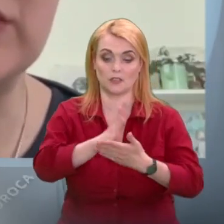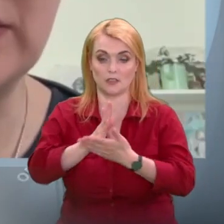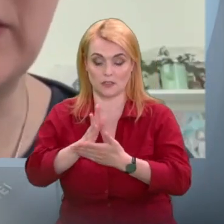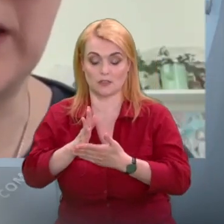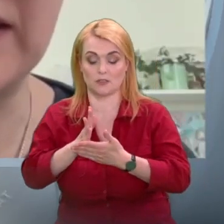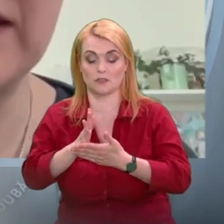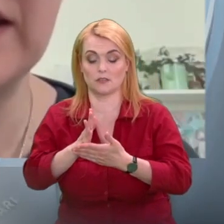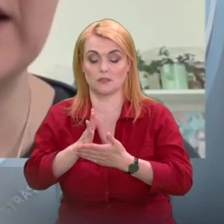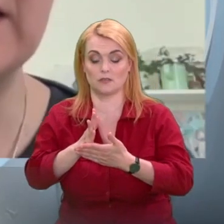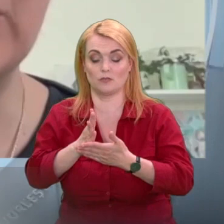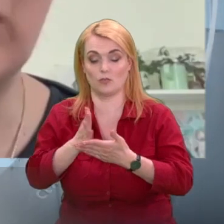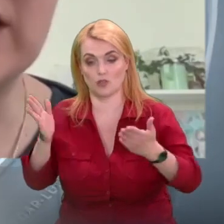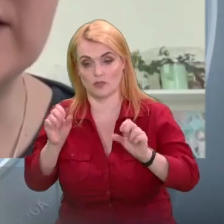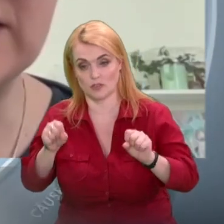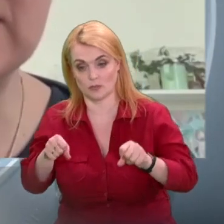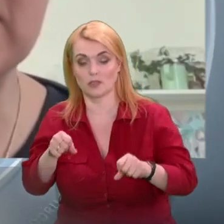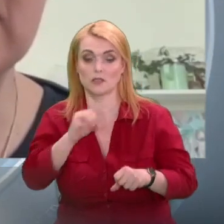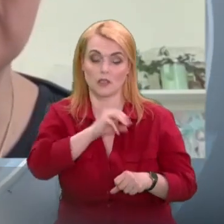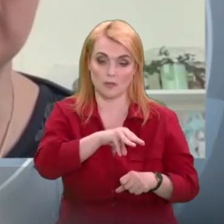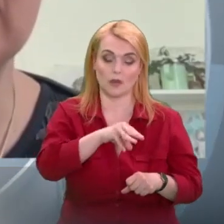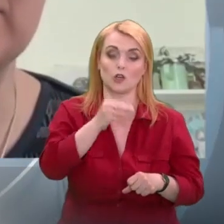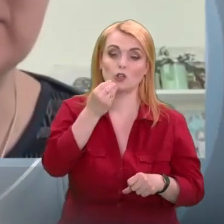într-o măsură mai mare, cu atât